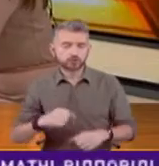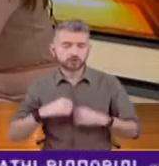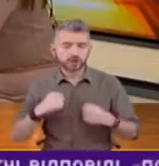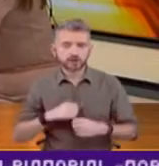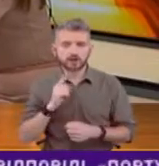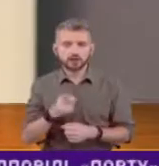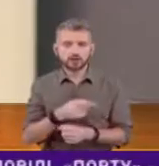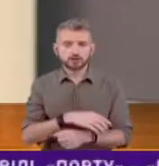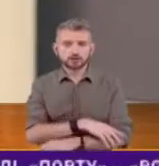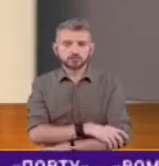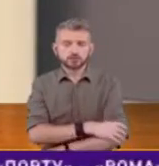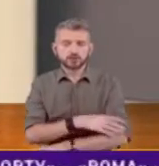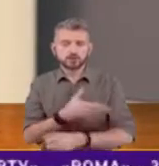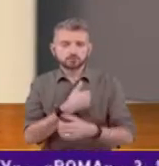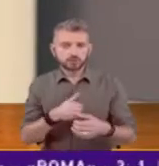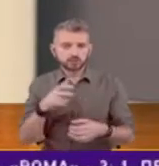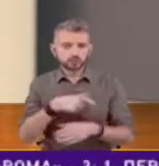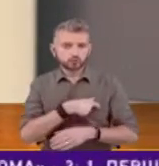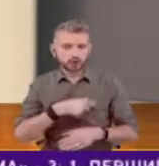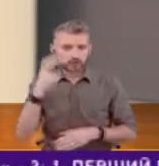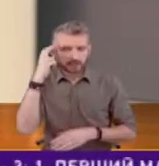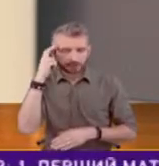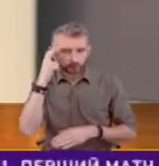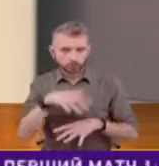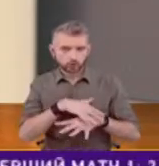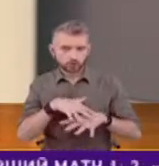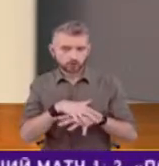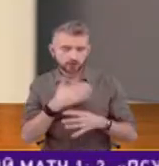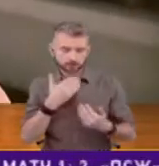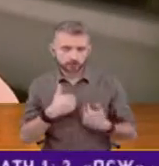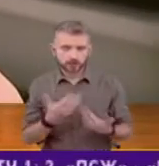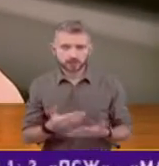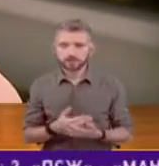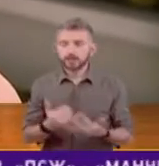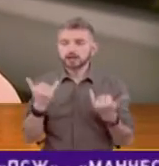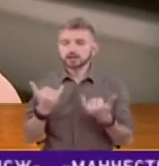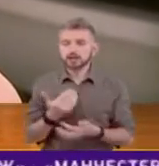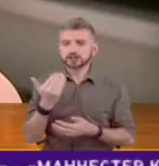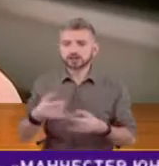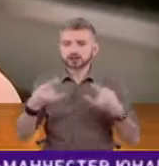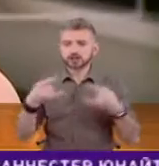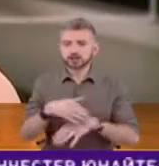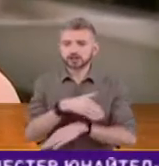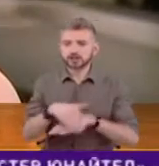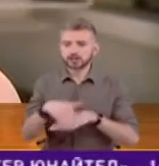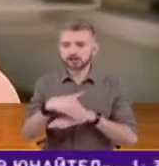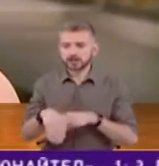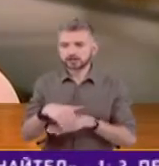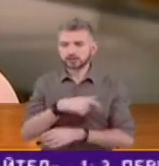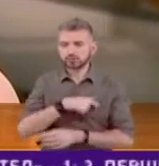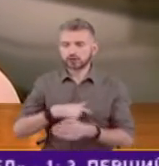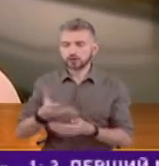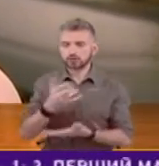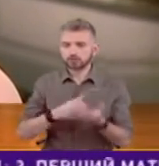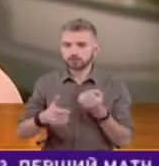Але ми депутати Київської громади, тому, будь ласка, звертайтеся. Так, зараз прямо на ваших екранах адреса депутатського приймальня, також